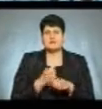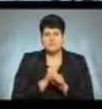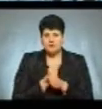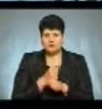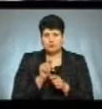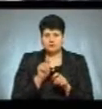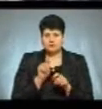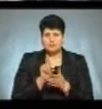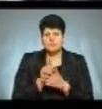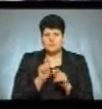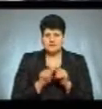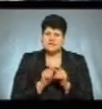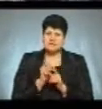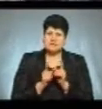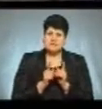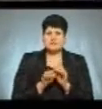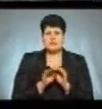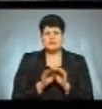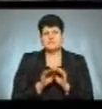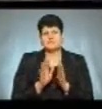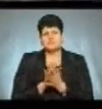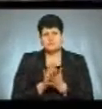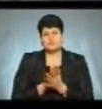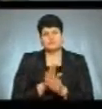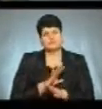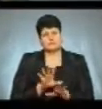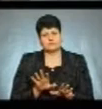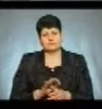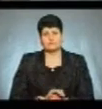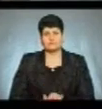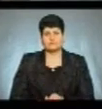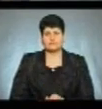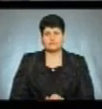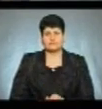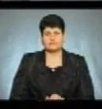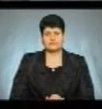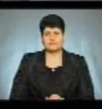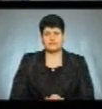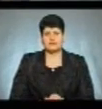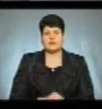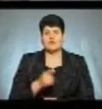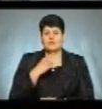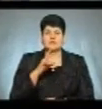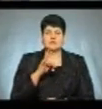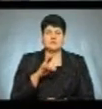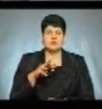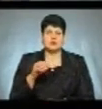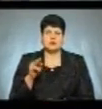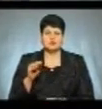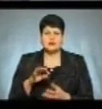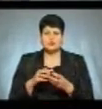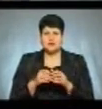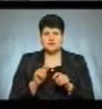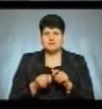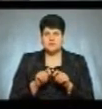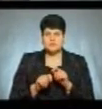ґрунту. Соломія Струс, Андрій Бодак, новини. За словами Назара Мачуги, результати дослідження зразків